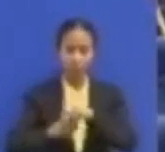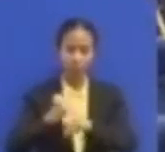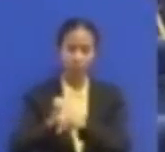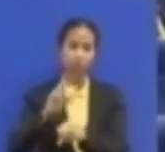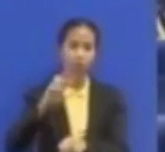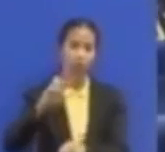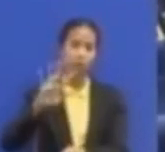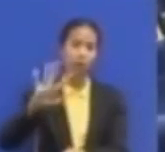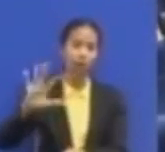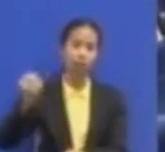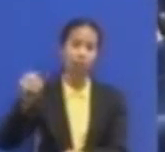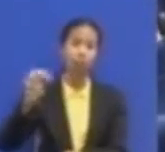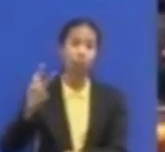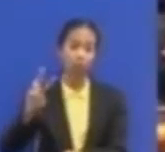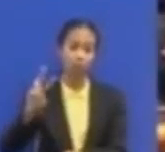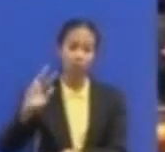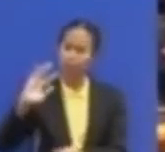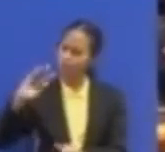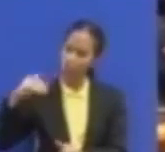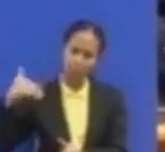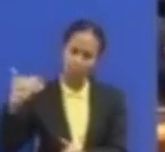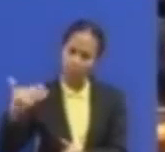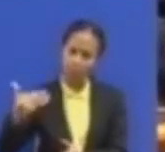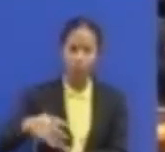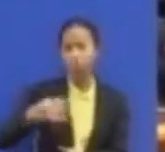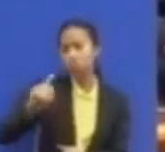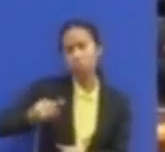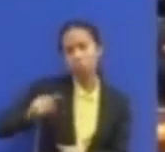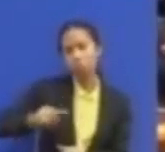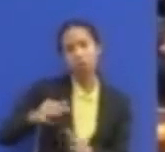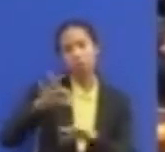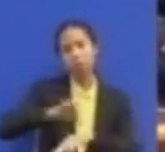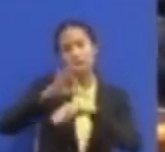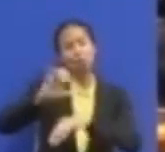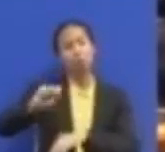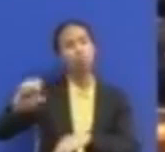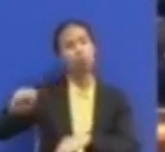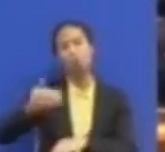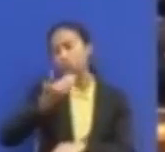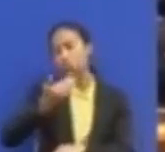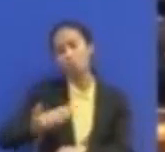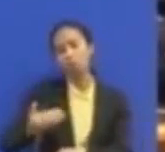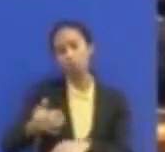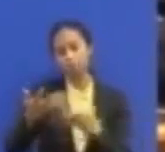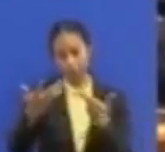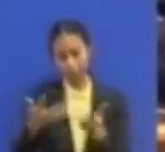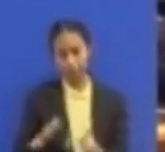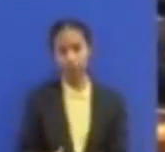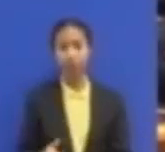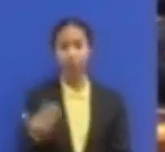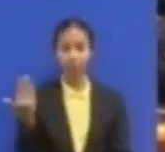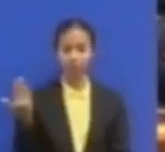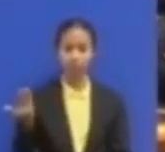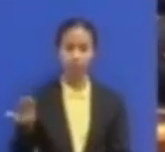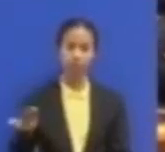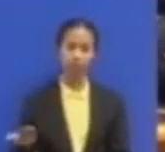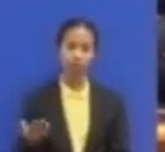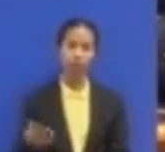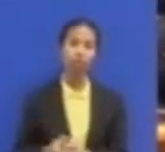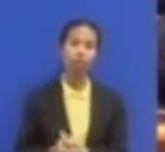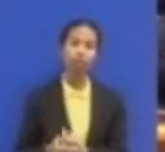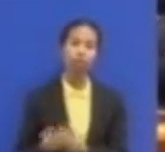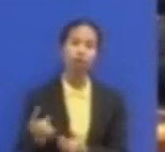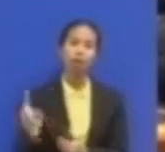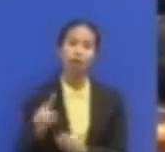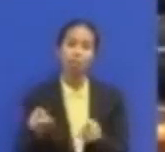ส.ติดต่อกันอีกหลายสมัยเลยค่ะในสภาเนี่ยนะคะปู่ชัยค่ะเป็นสมาชิกสภาผู้แทนราษฎรที่ถือว่ามีความ